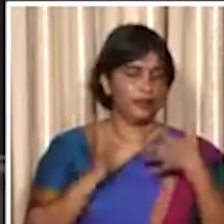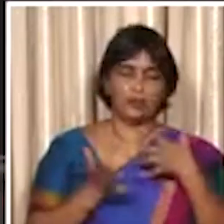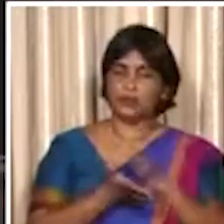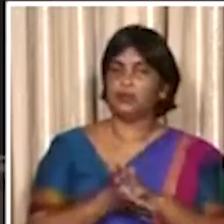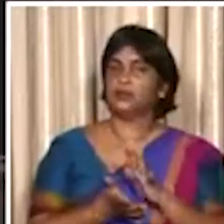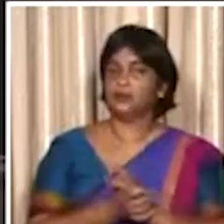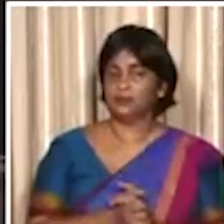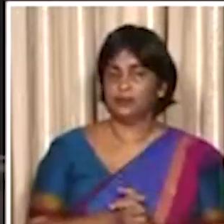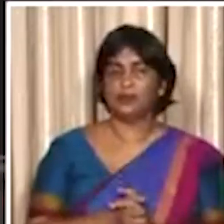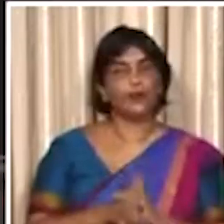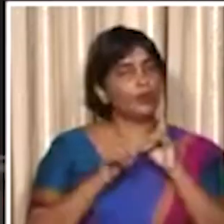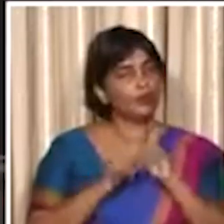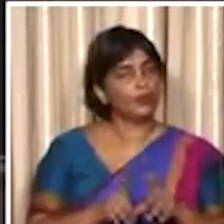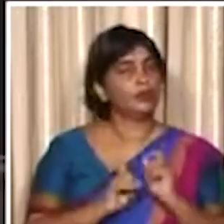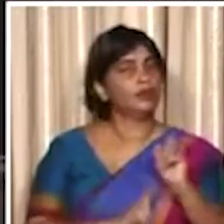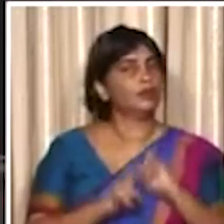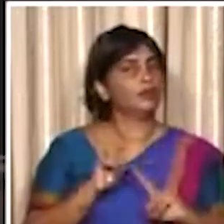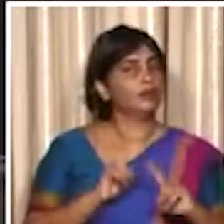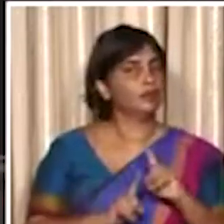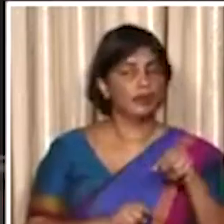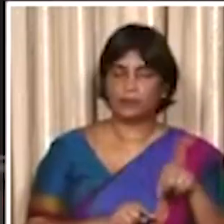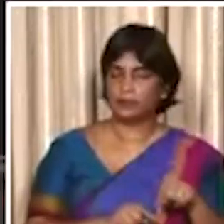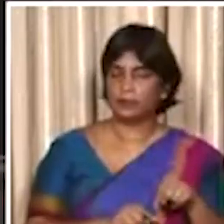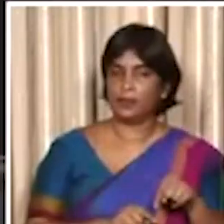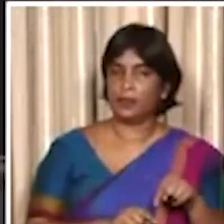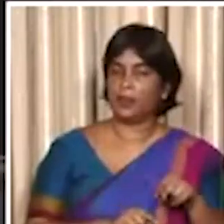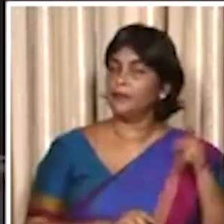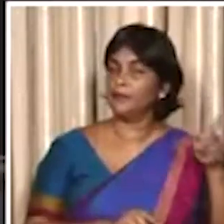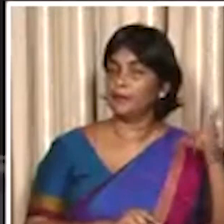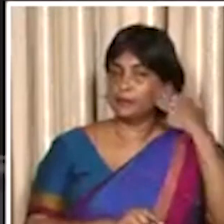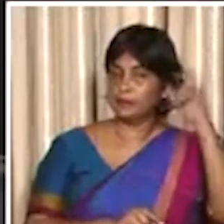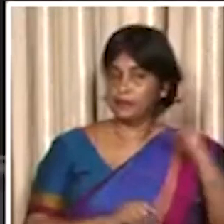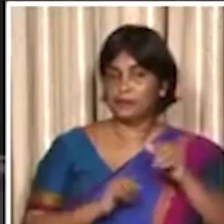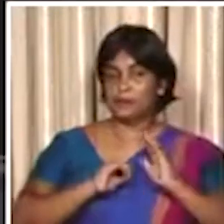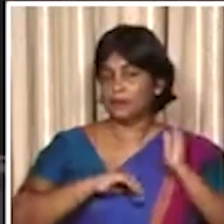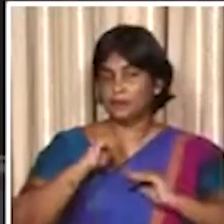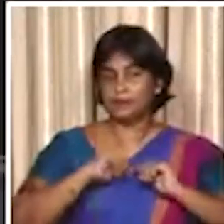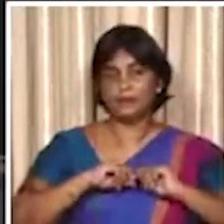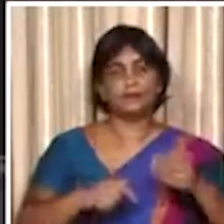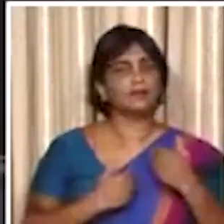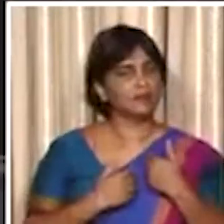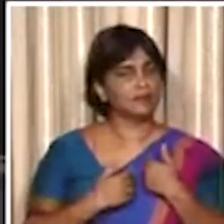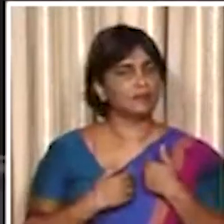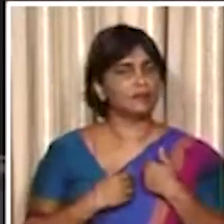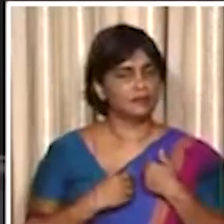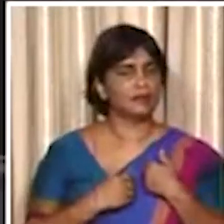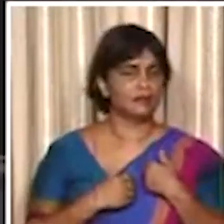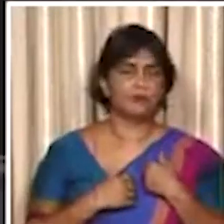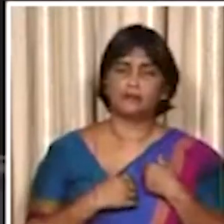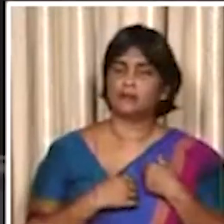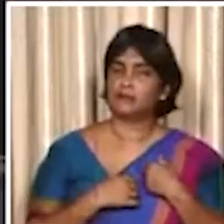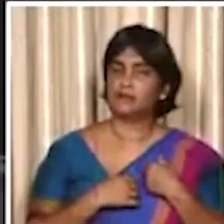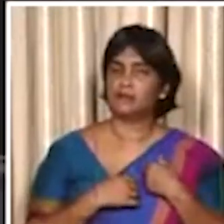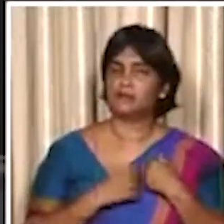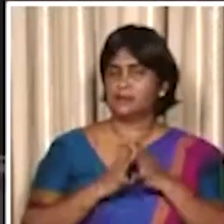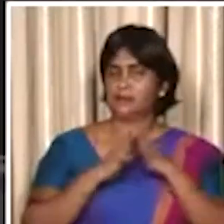වෙනවා එවගේම මේ පාර්ලිමෙන්න්තුව තුළ එතුමිය කටයුතු කරපු ආකාරය මංහිතන්නේ පිළොඳ